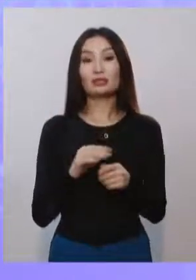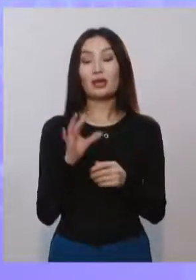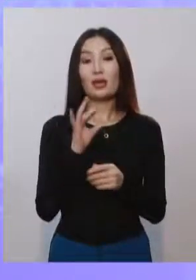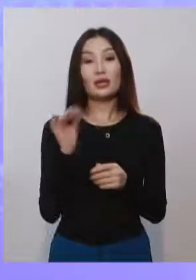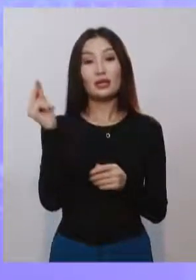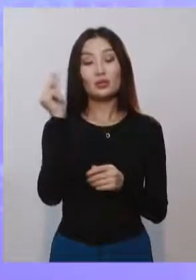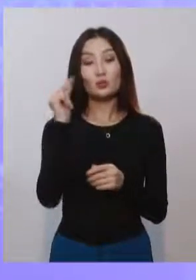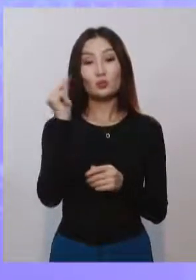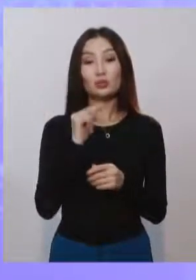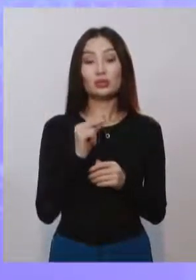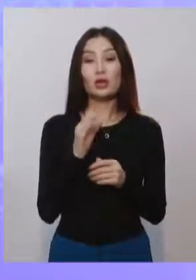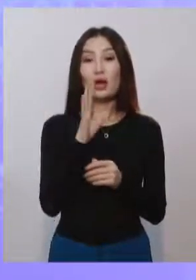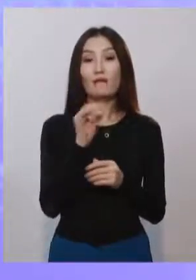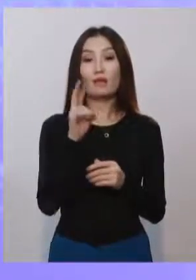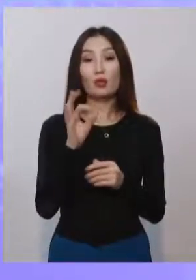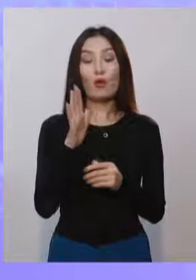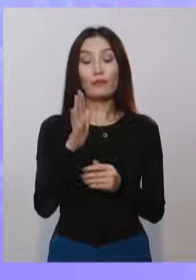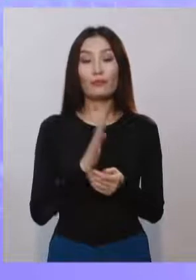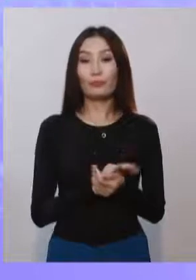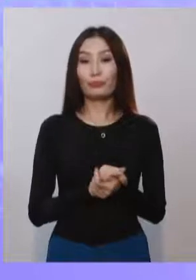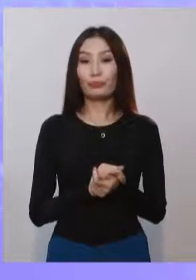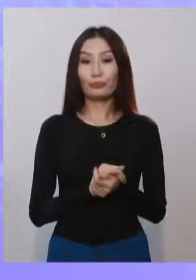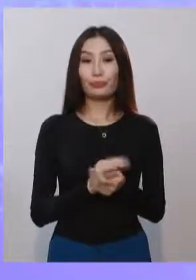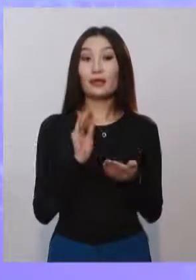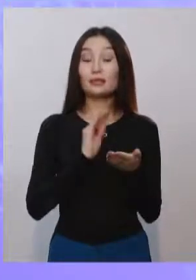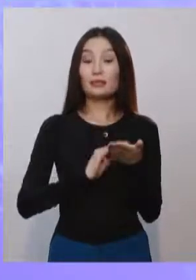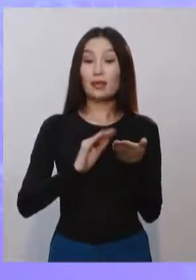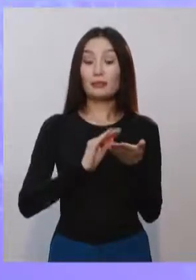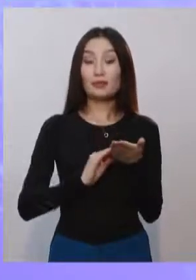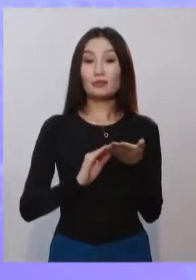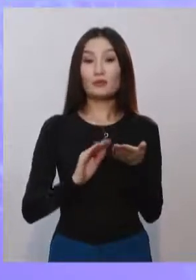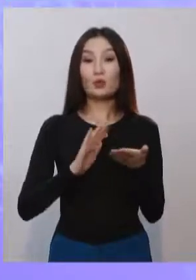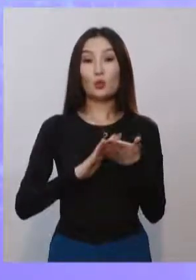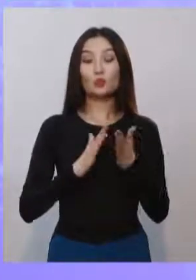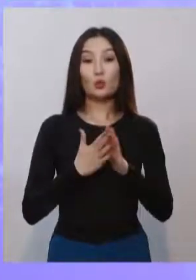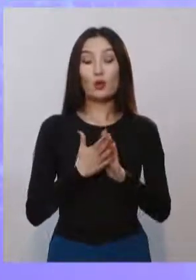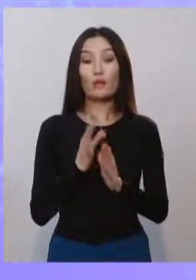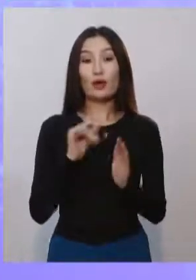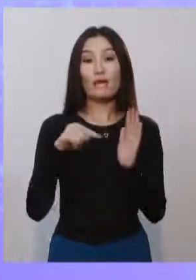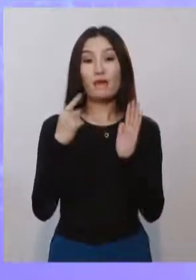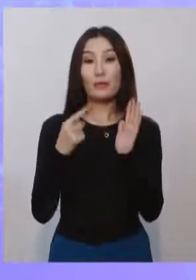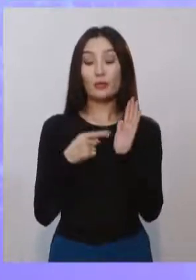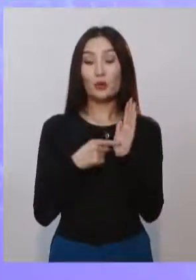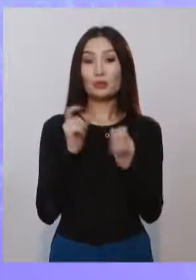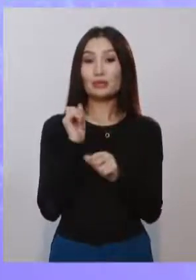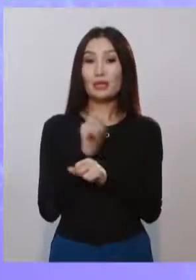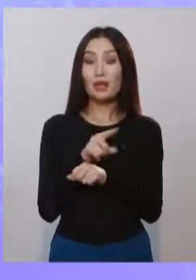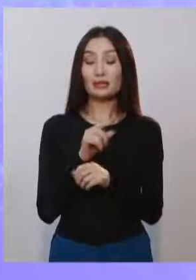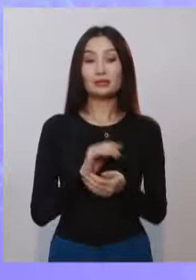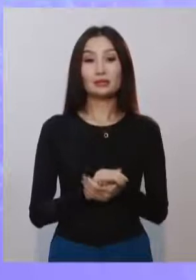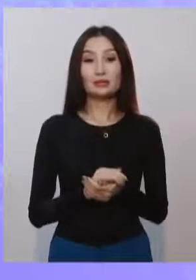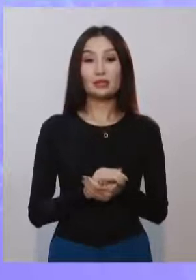изученных видов записывать условие и вопрос задачи